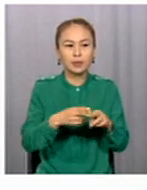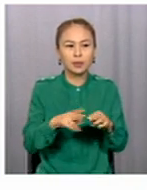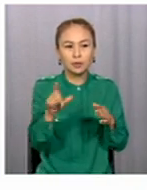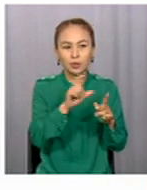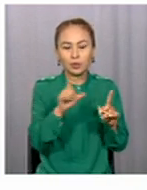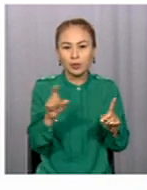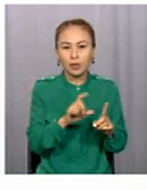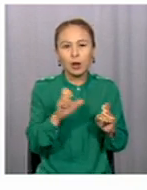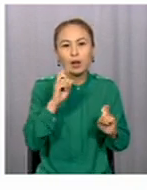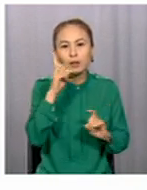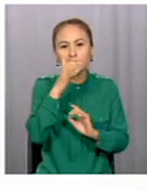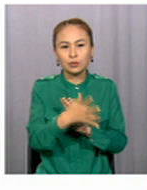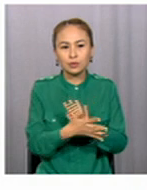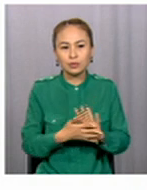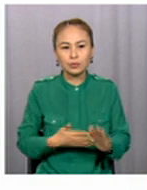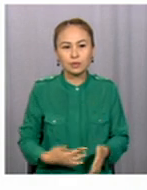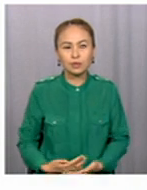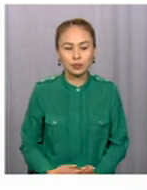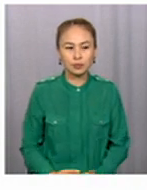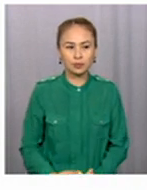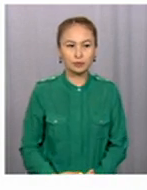жолдарын қалай түсінесіңдер?